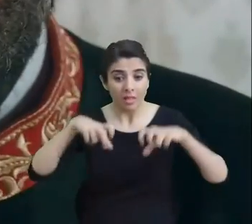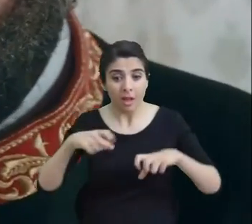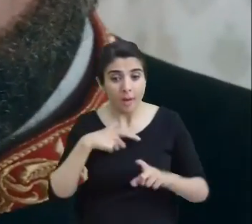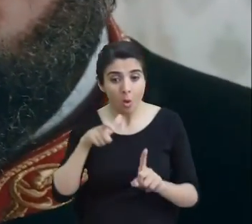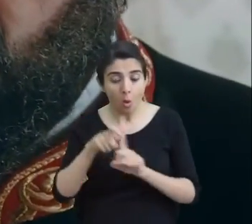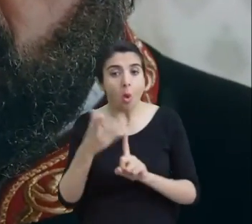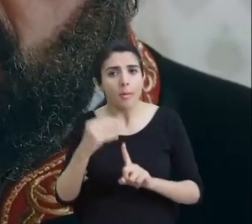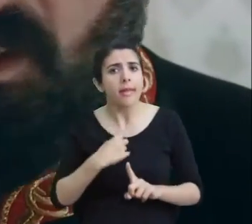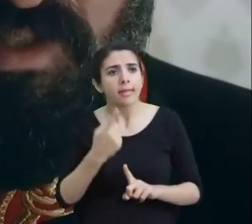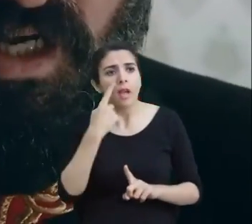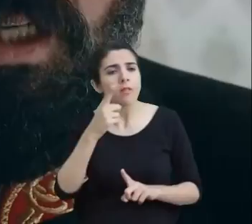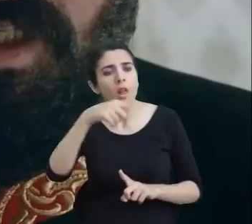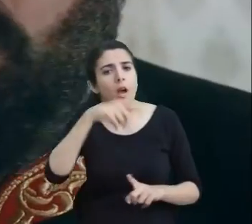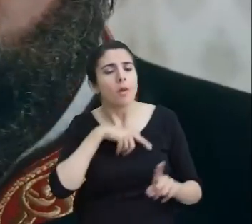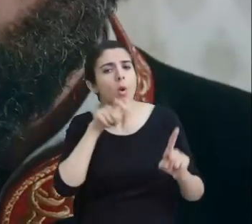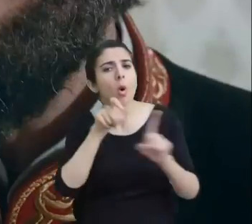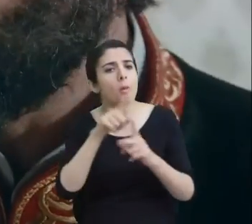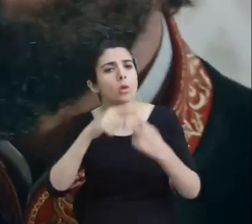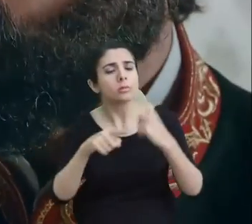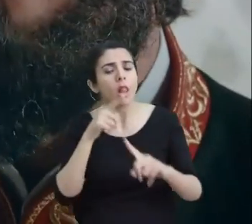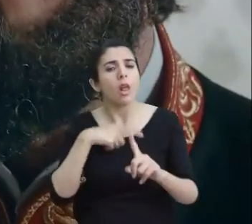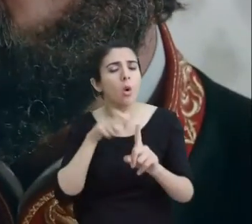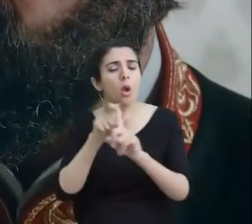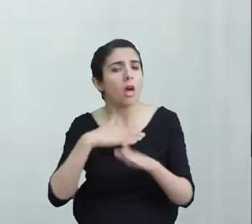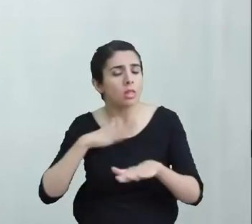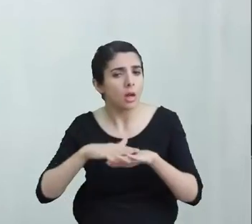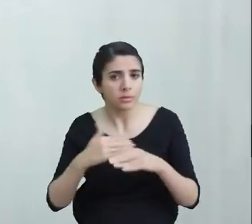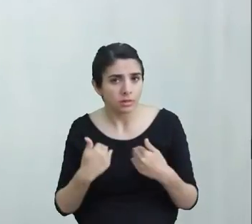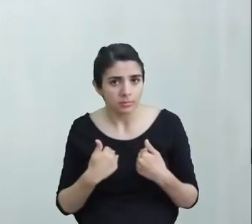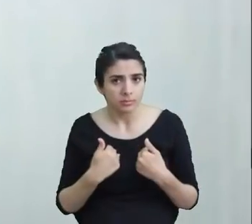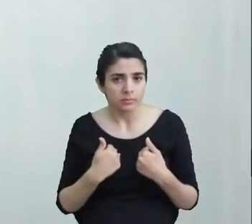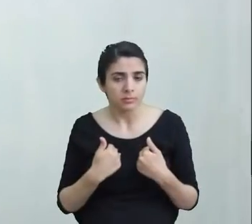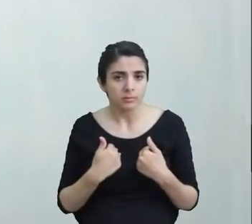Payitahtı koruyamazsan, devleti âliyeyi Osmaniye'yi nasıl koruyacaksın?